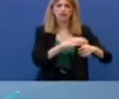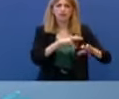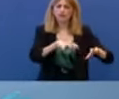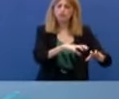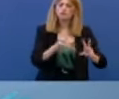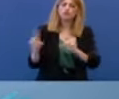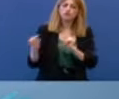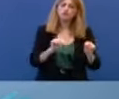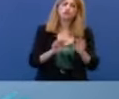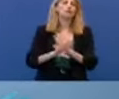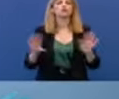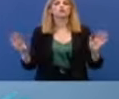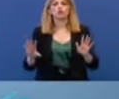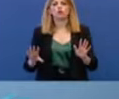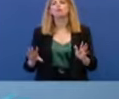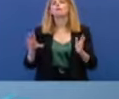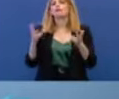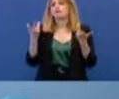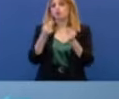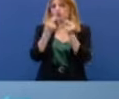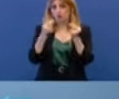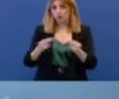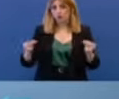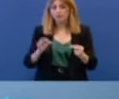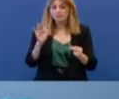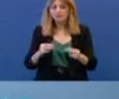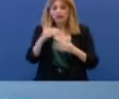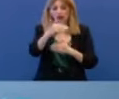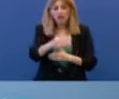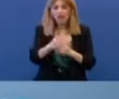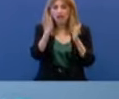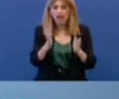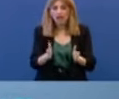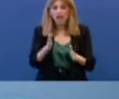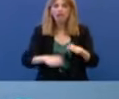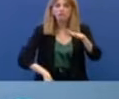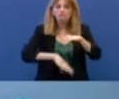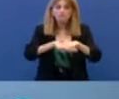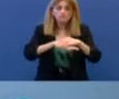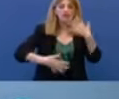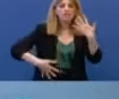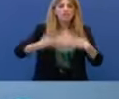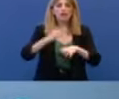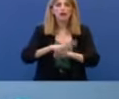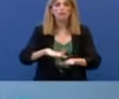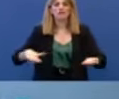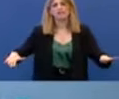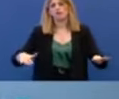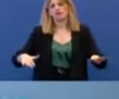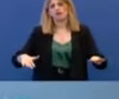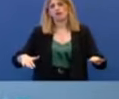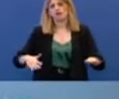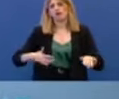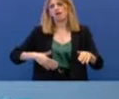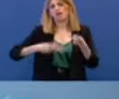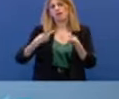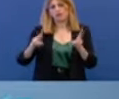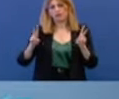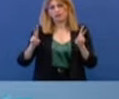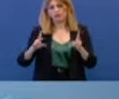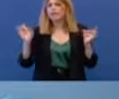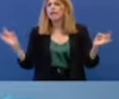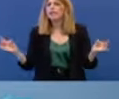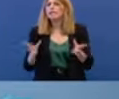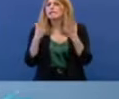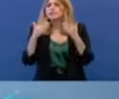μπορούν να υποδεχτούν έως 15 παιδιά. Εφόσον διασφαλίζεται ότι σε μόνιμη καθημερινή βάση ο αριθμός των παιδιών είναι μικρότερος